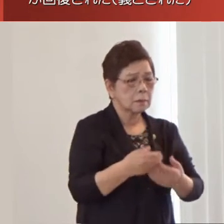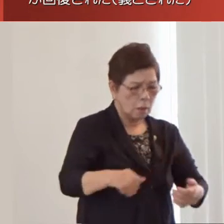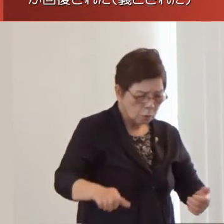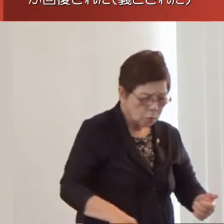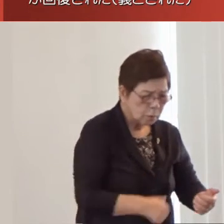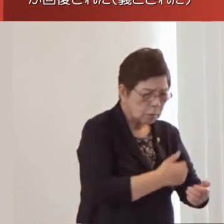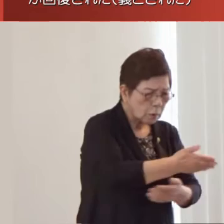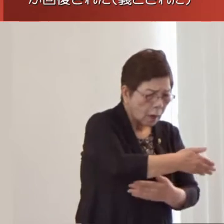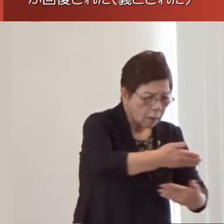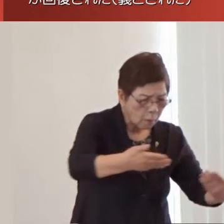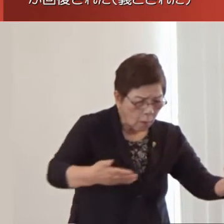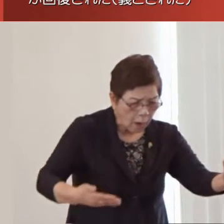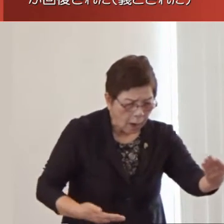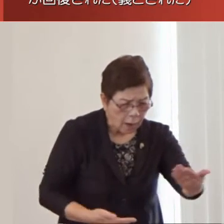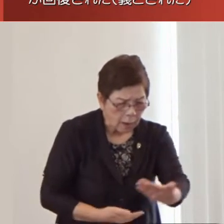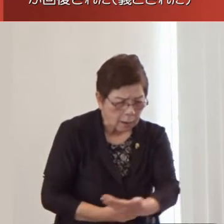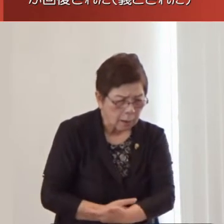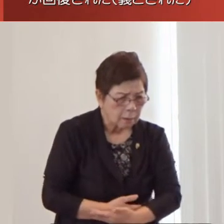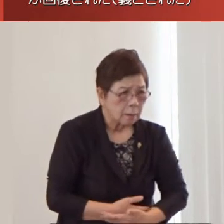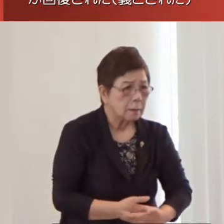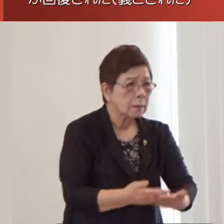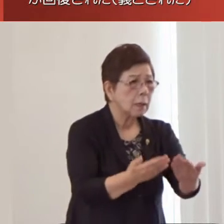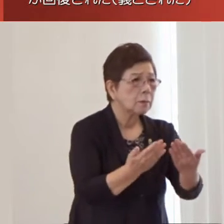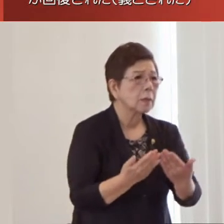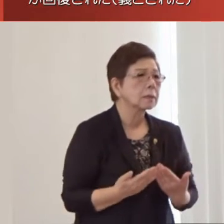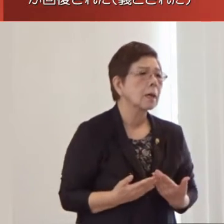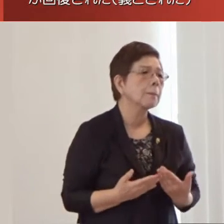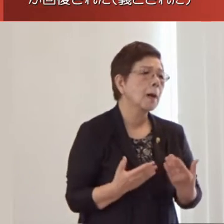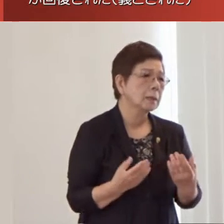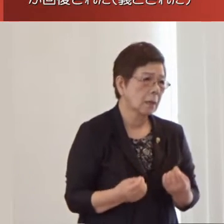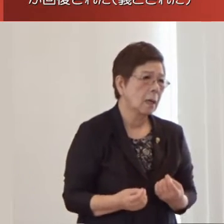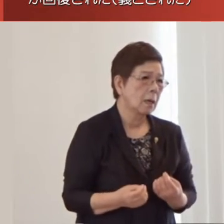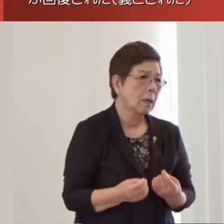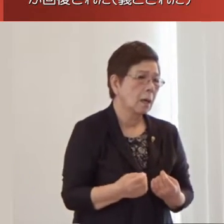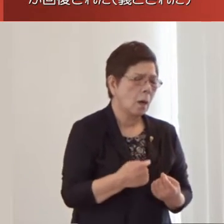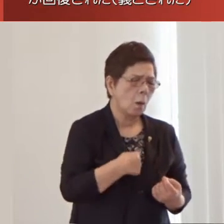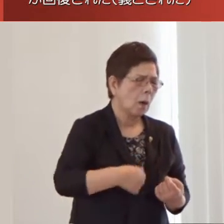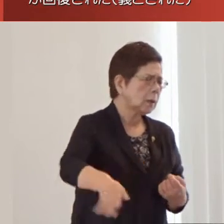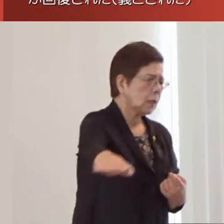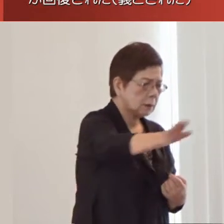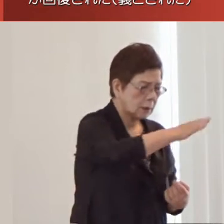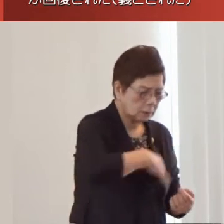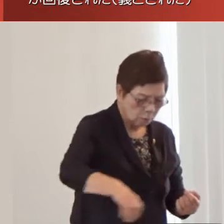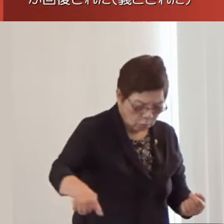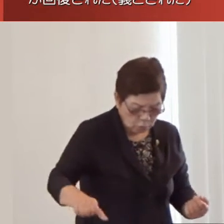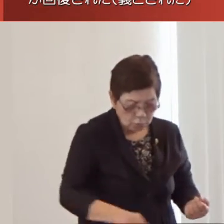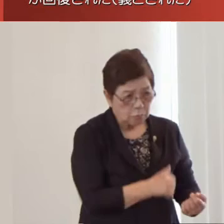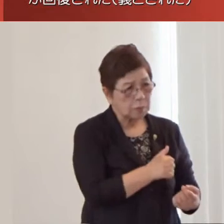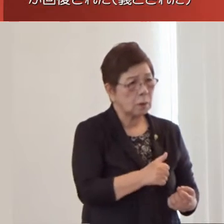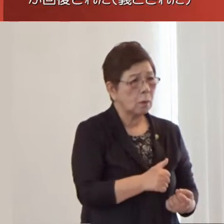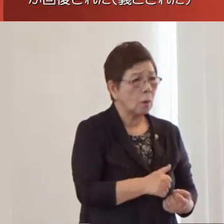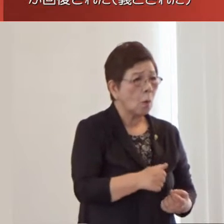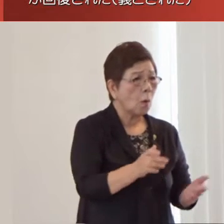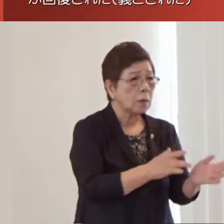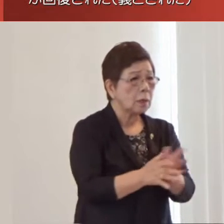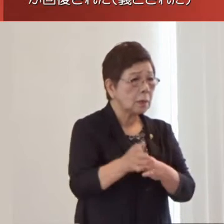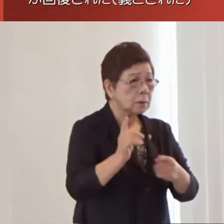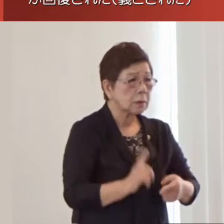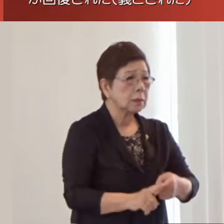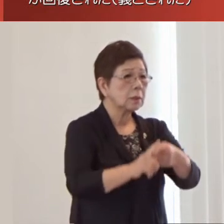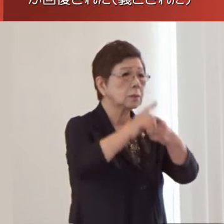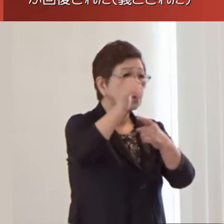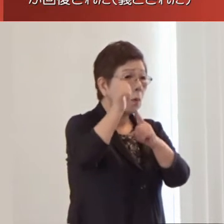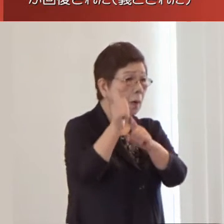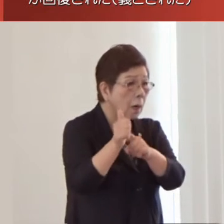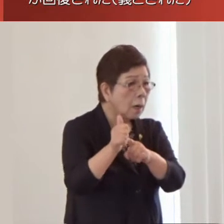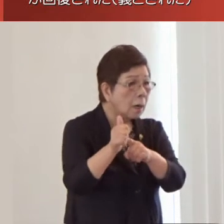ださった、私たちの罪の代価を払ってくださった。贖うというのは買い取るということですから、私